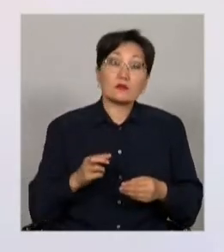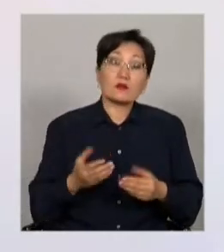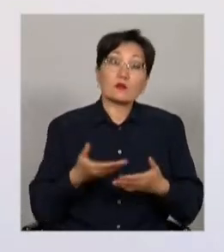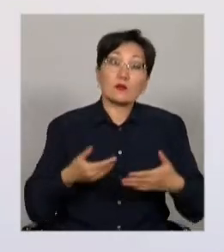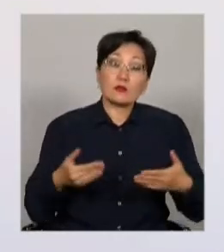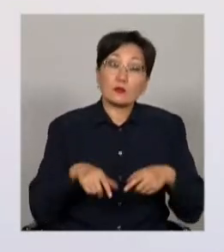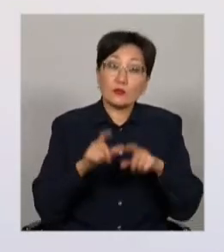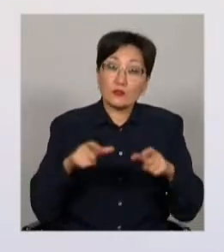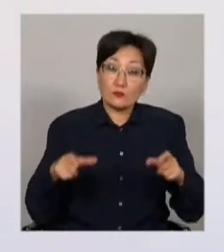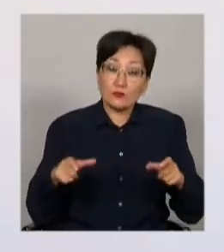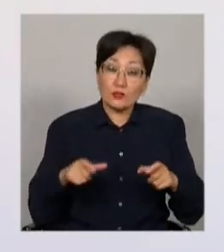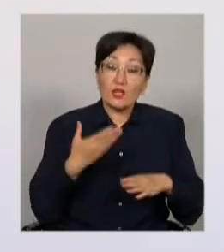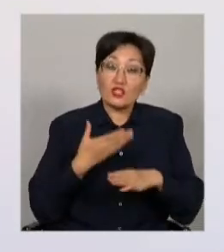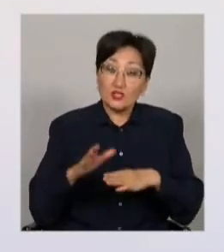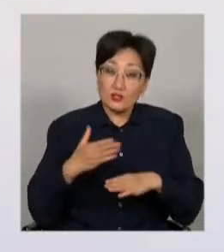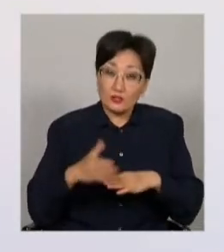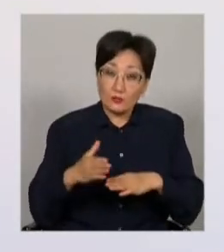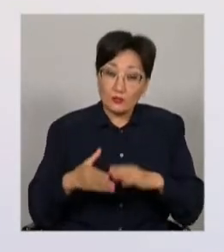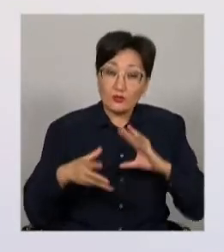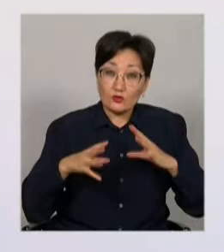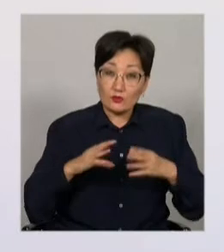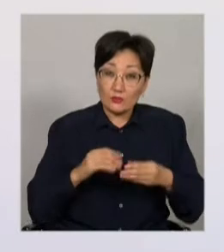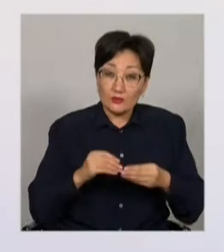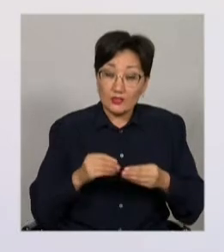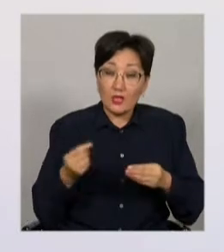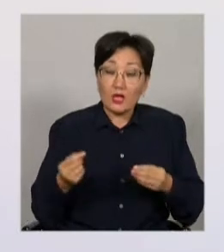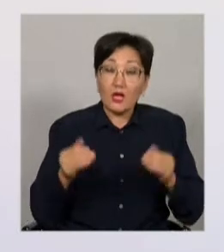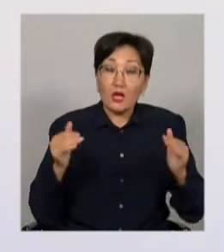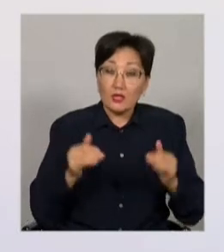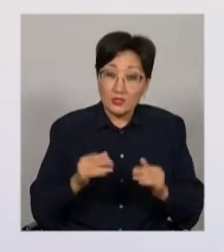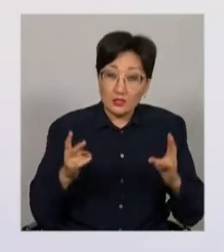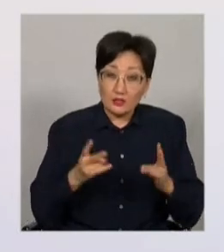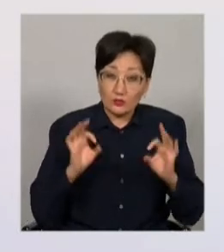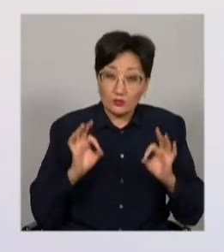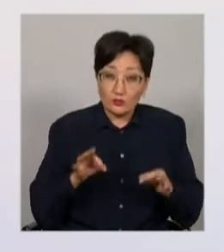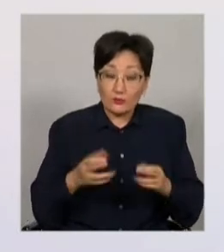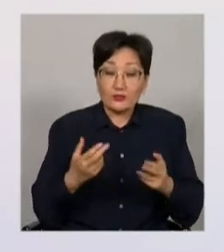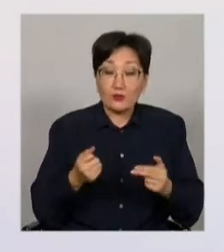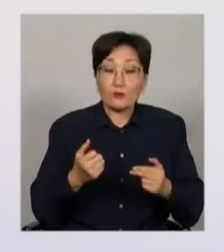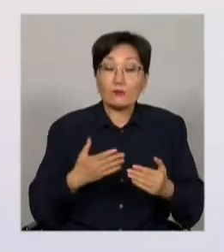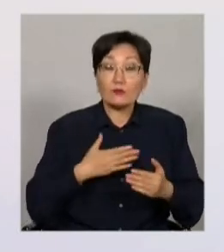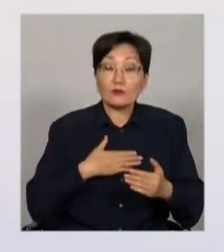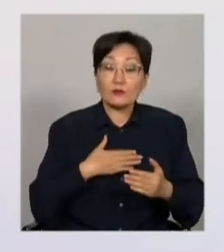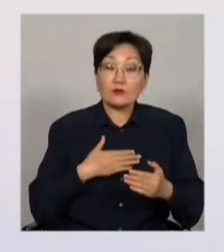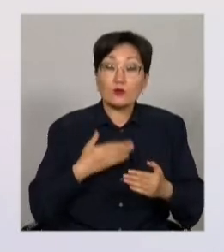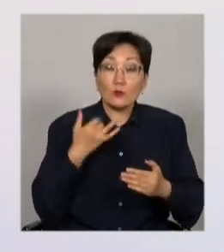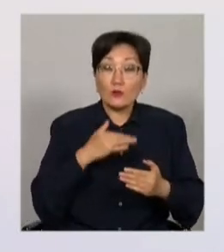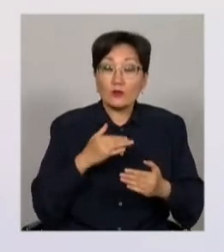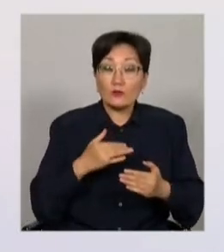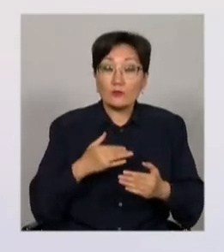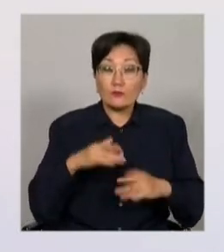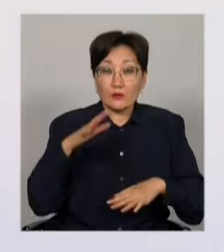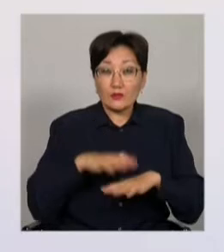біздегі азаматтарымыздың несиесі барынша мелінше аз болғаны дұрыс. Өйткені әрине біз көбінесе банк